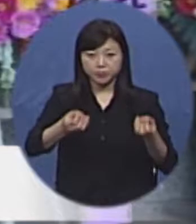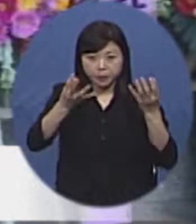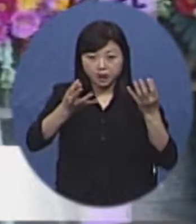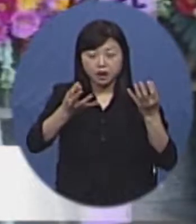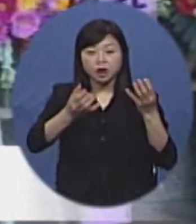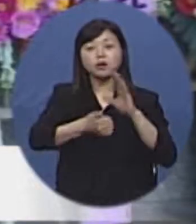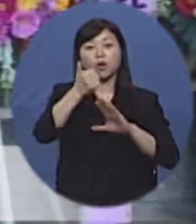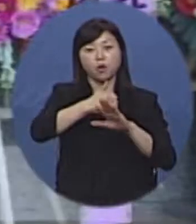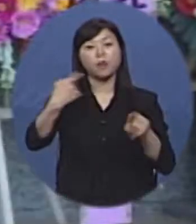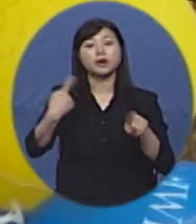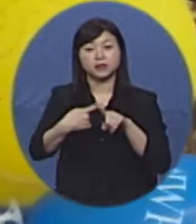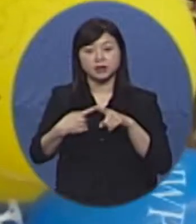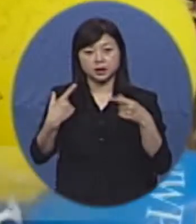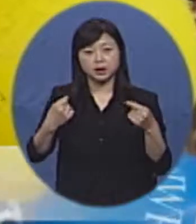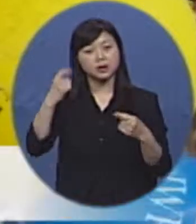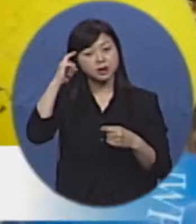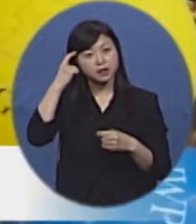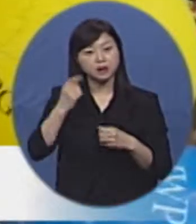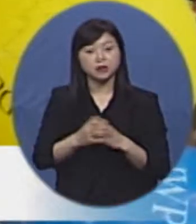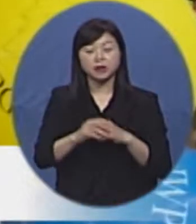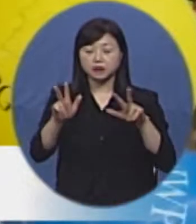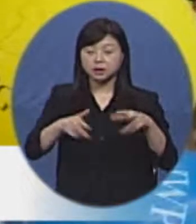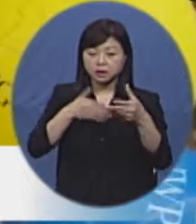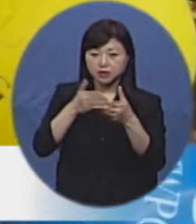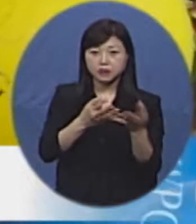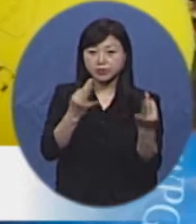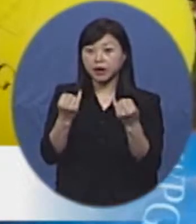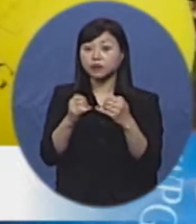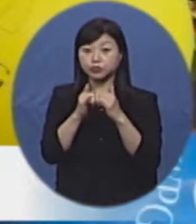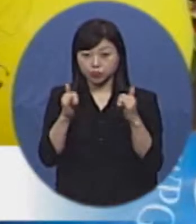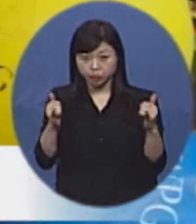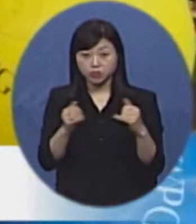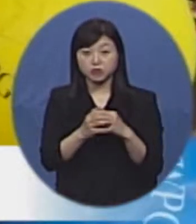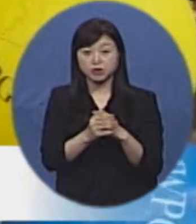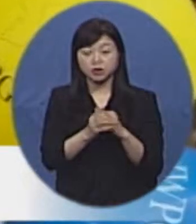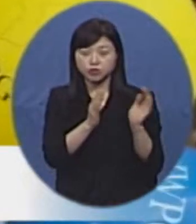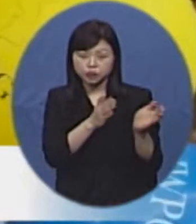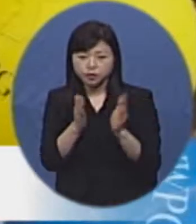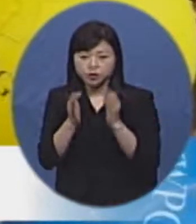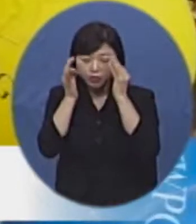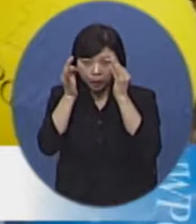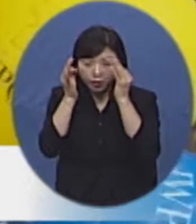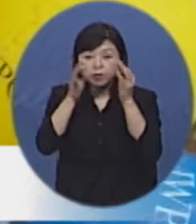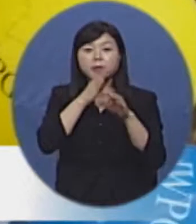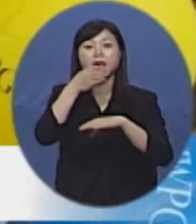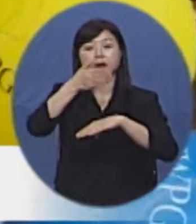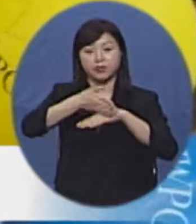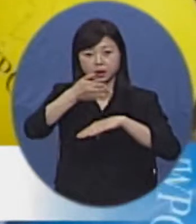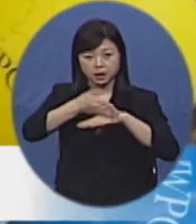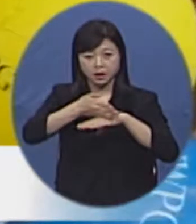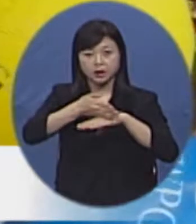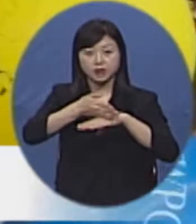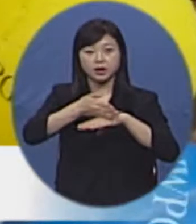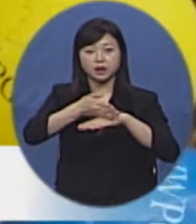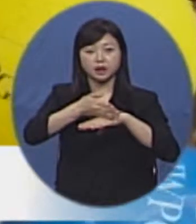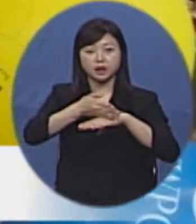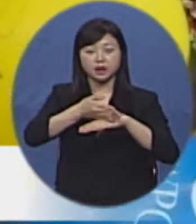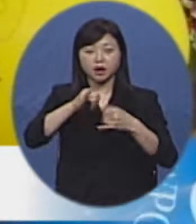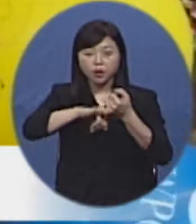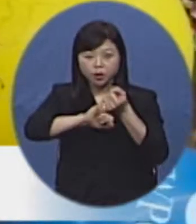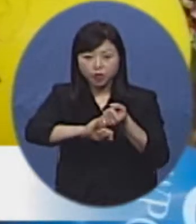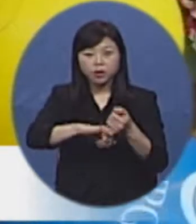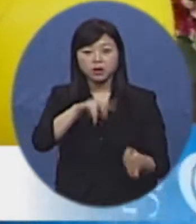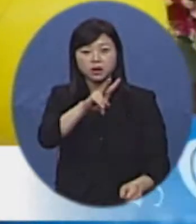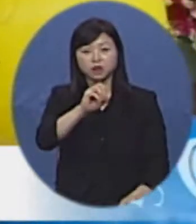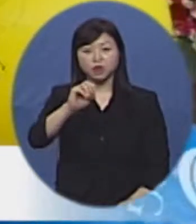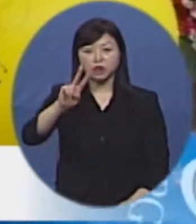아닌가 저는 생각합니다. 정말 지금까지 이렇게 많은 분들이 준비해 준 거에 대해서 너무 감사하고 반드시